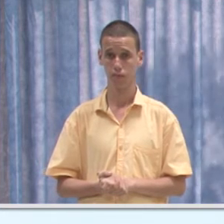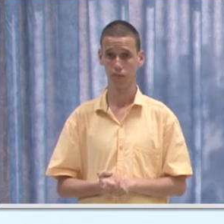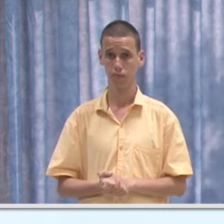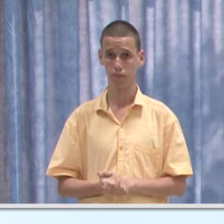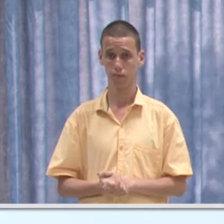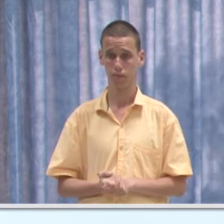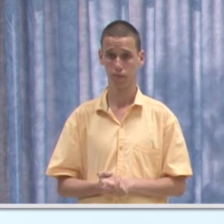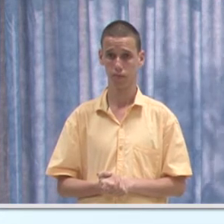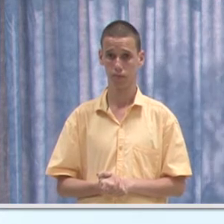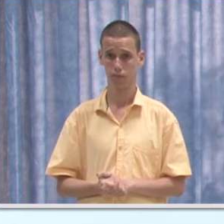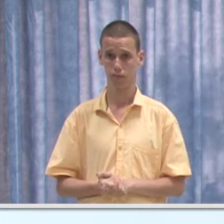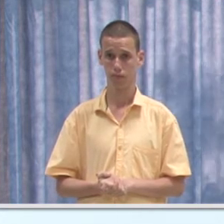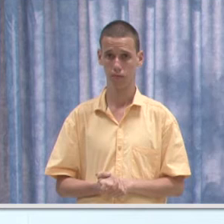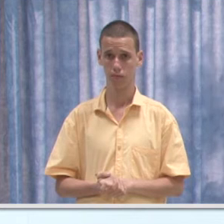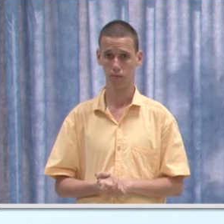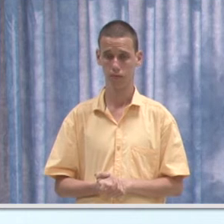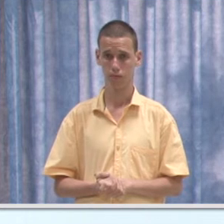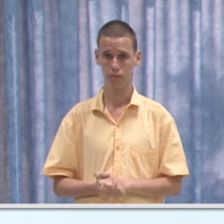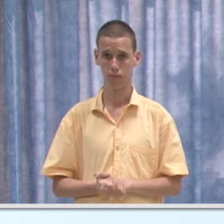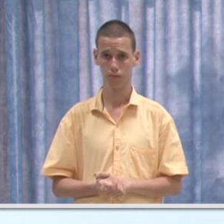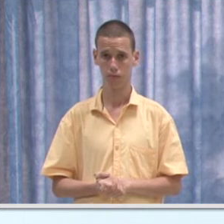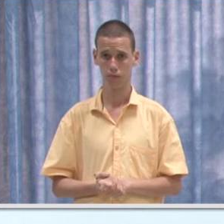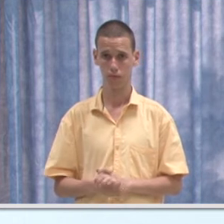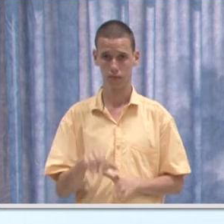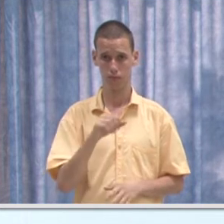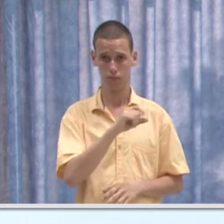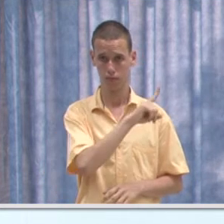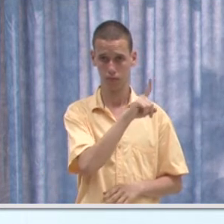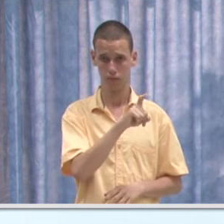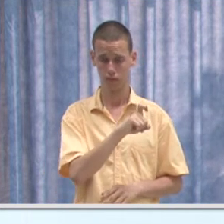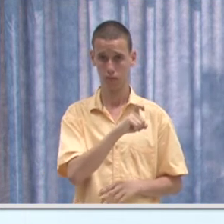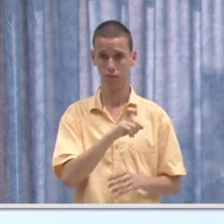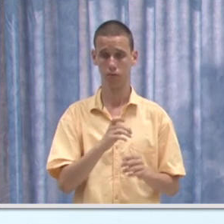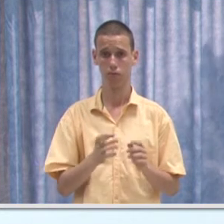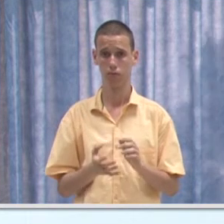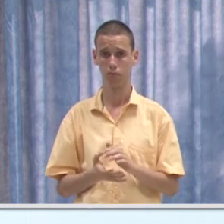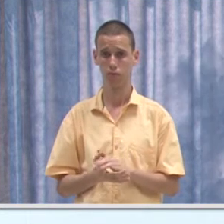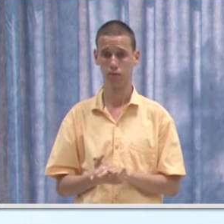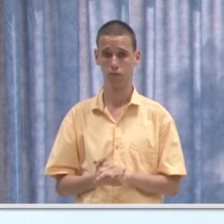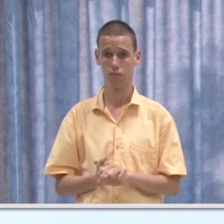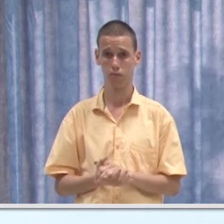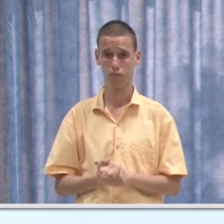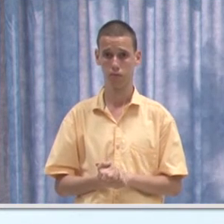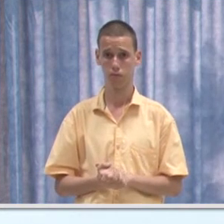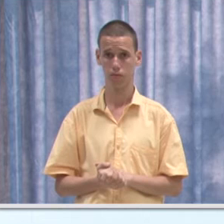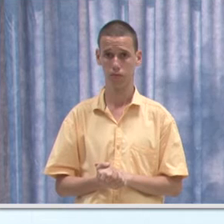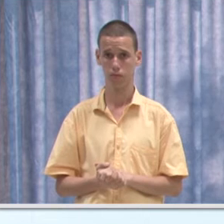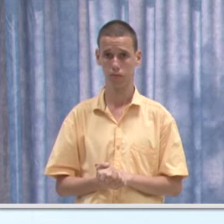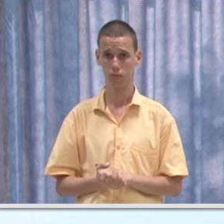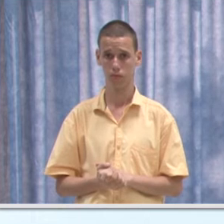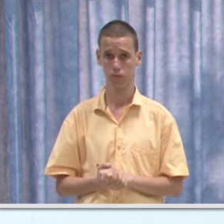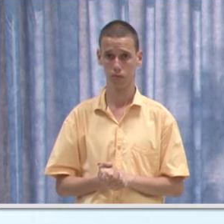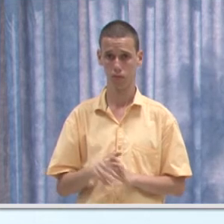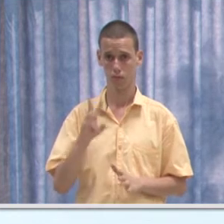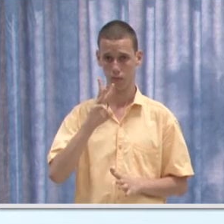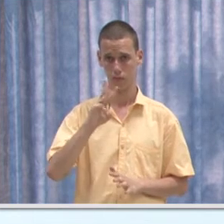I understand in recent days the WHO has stopped its clinical trials using hydroxychloroquine to treat COVID-19